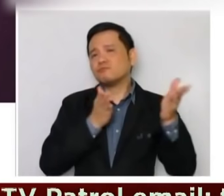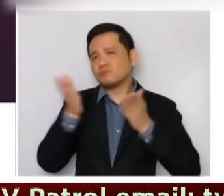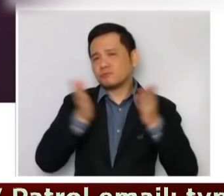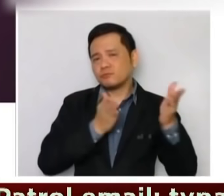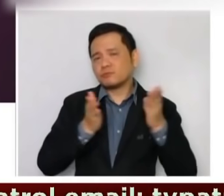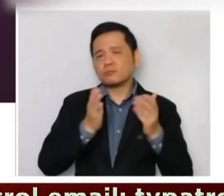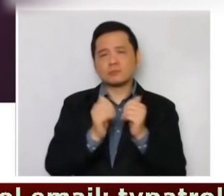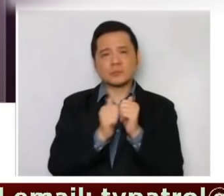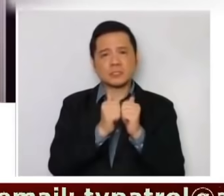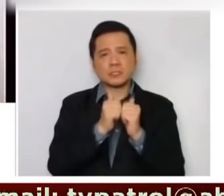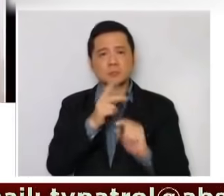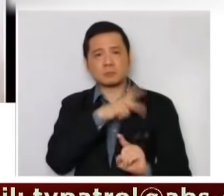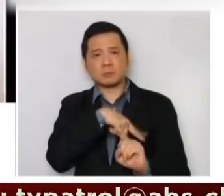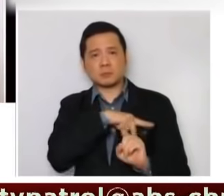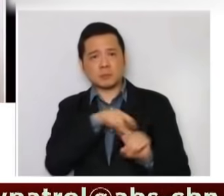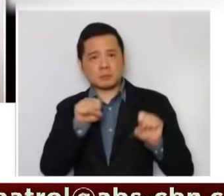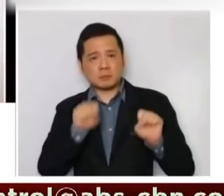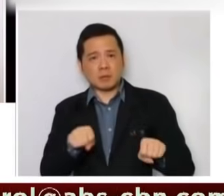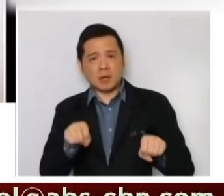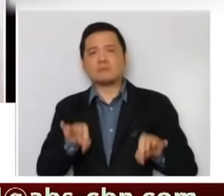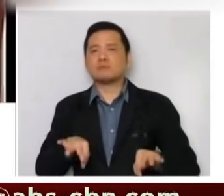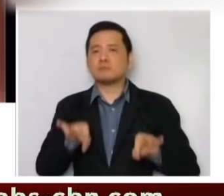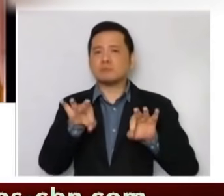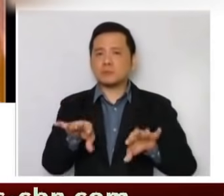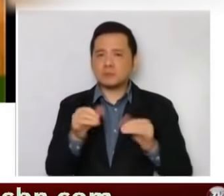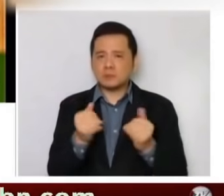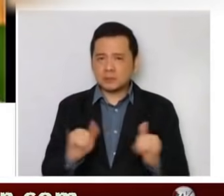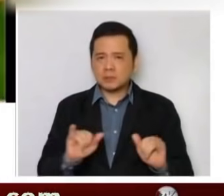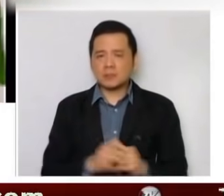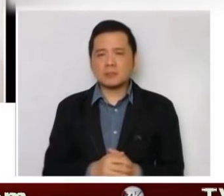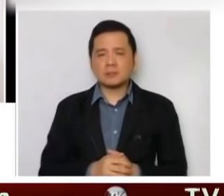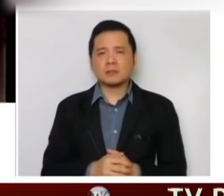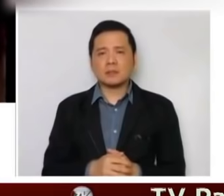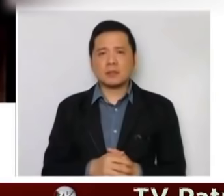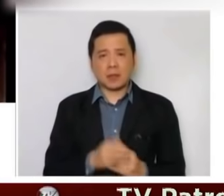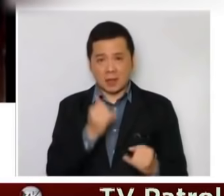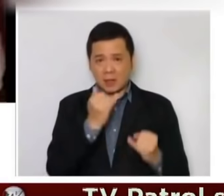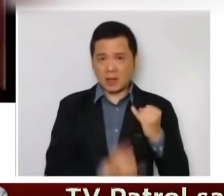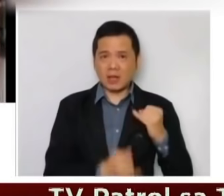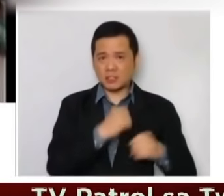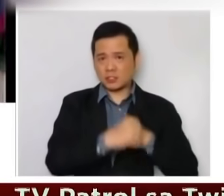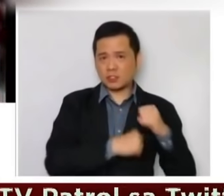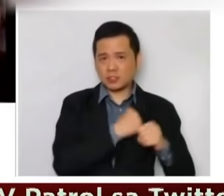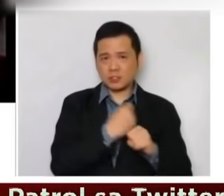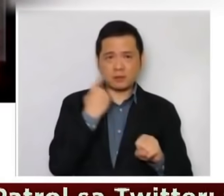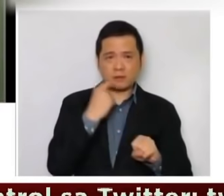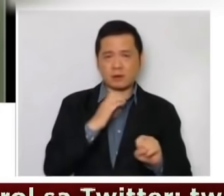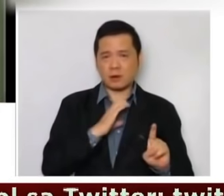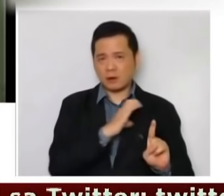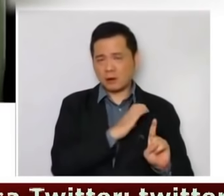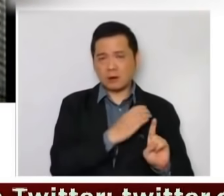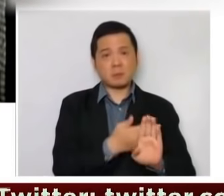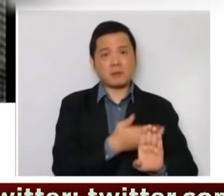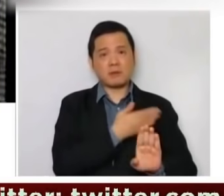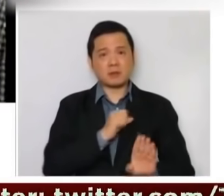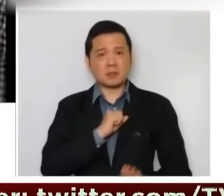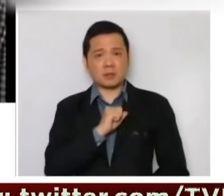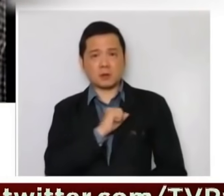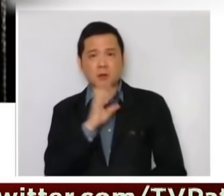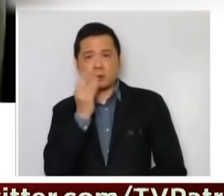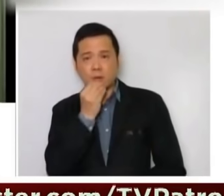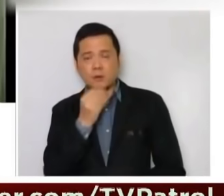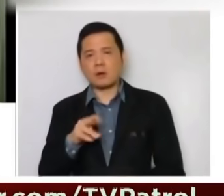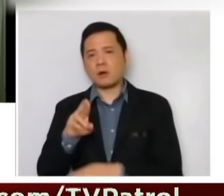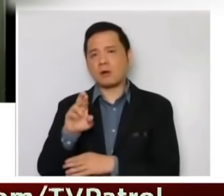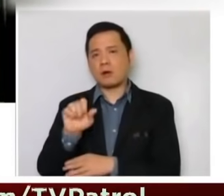kanyang personal na kapasidad. Nasa huling termino na ang aktres bilang kongresista, ang kabiyak niyang last-termer senator na si Ralph Recto ang tatakbo